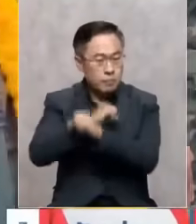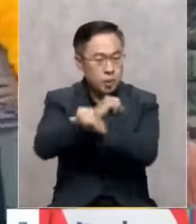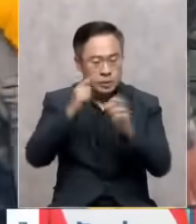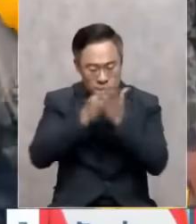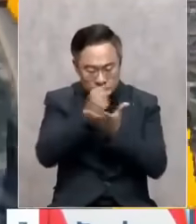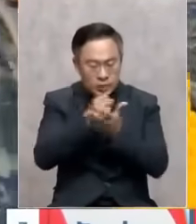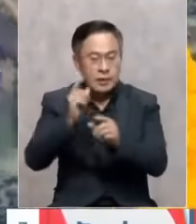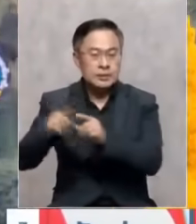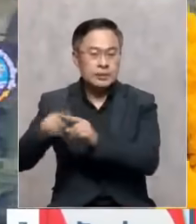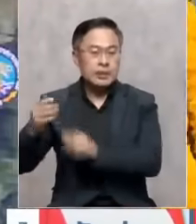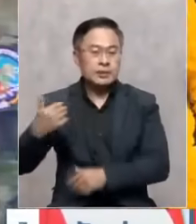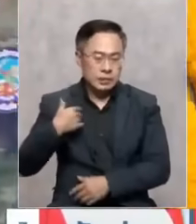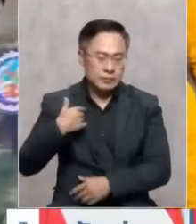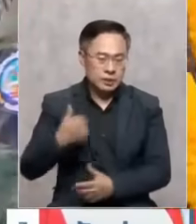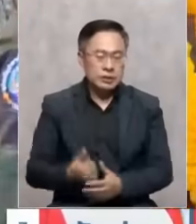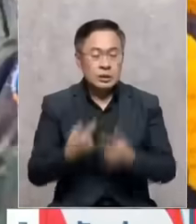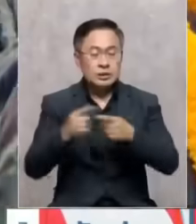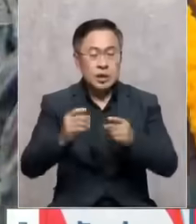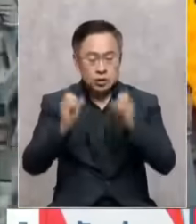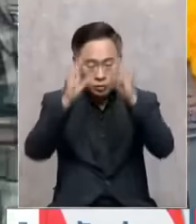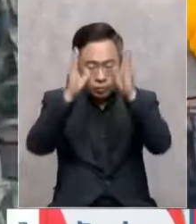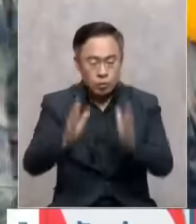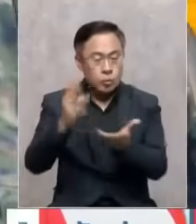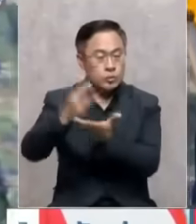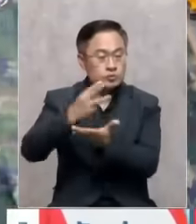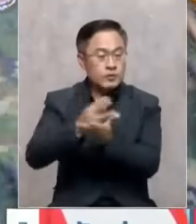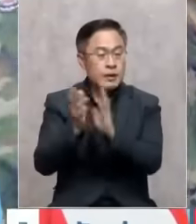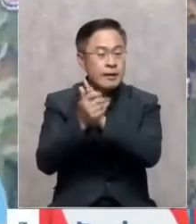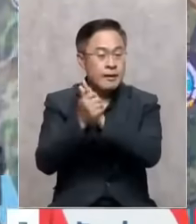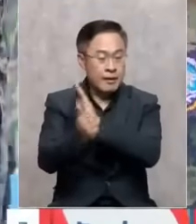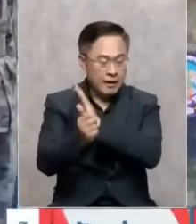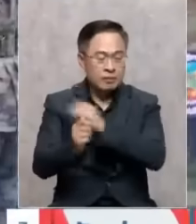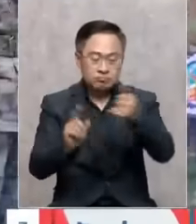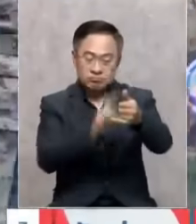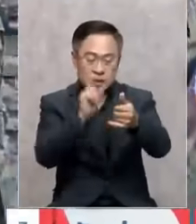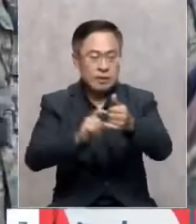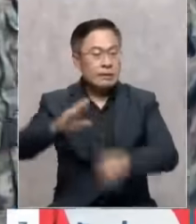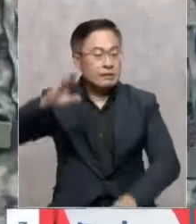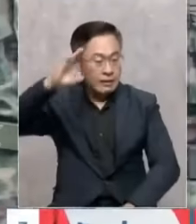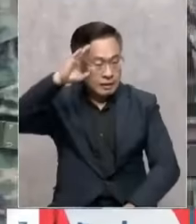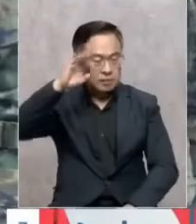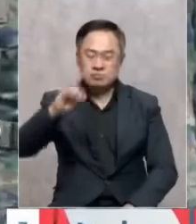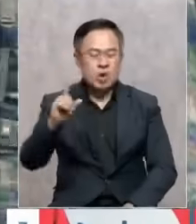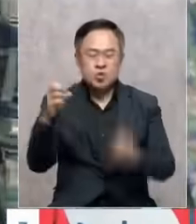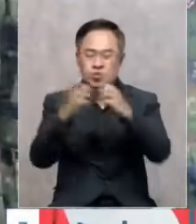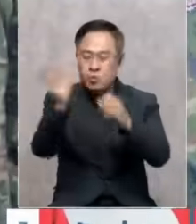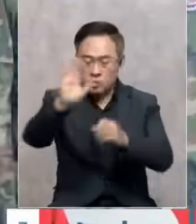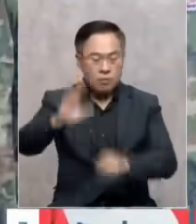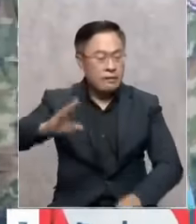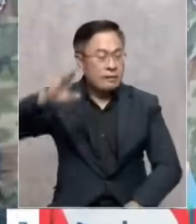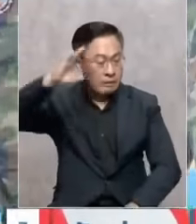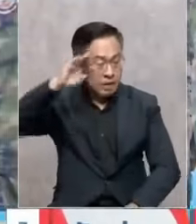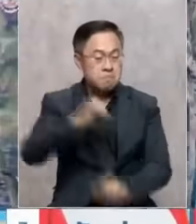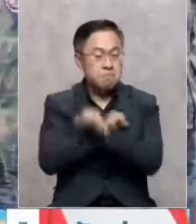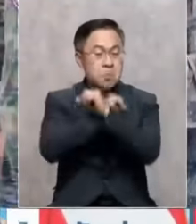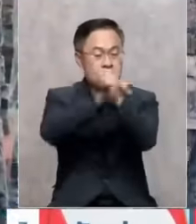คงหลายท่านออกมาถามว่าจริงๆเขาก็มีหน่วยงานเขาอยู่แล้วทหารเนี่ยไม่ใช่แค่ปกเรียกว่าป้องกัน